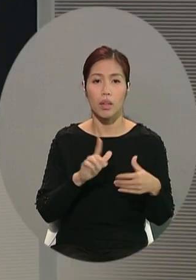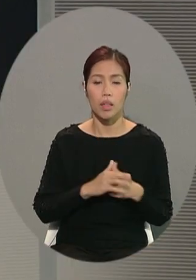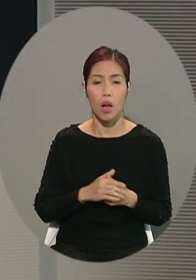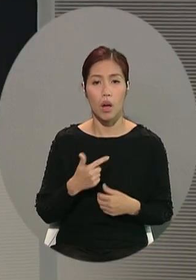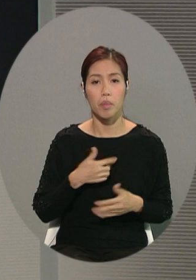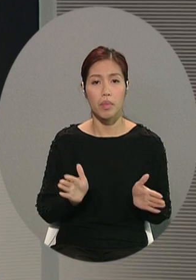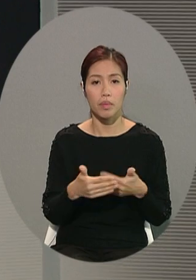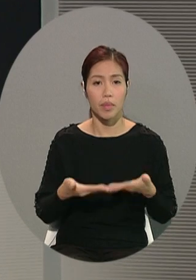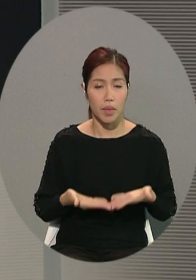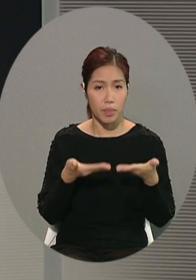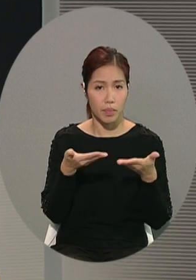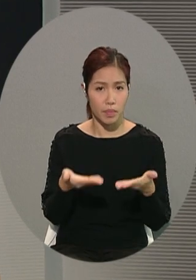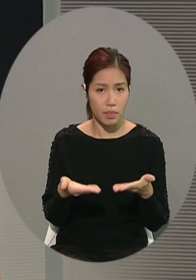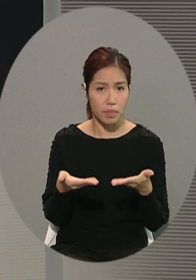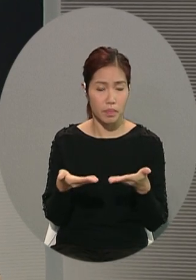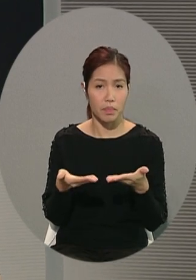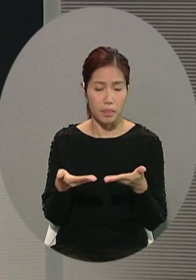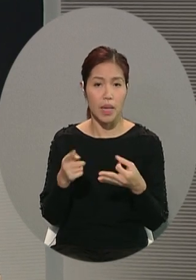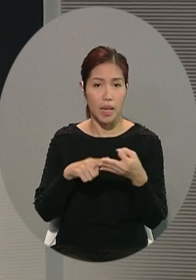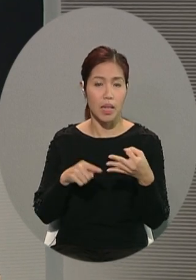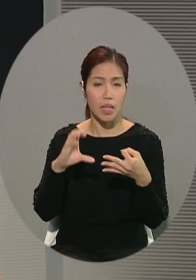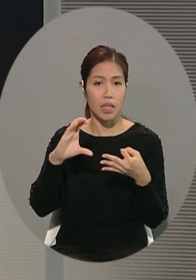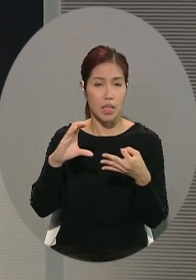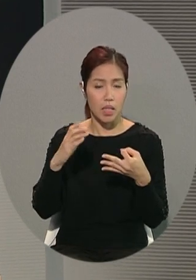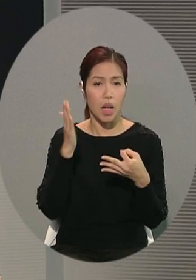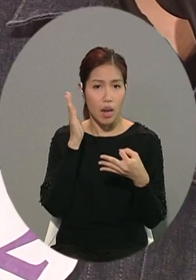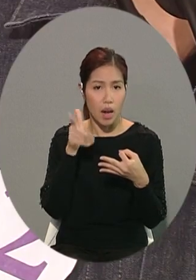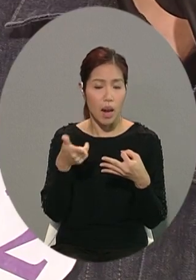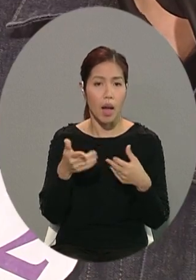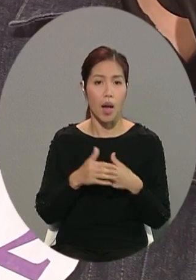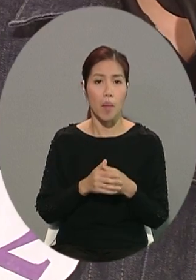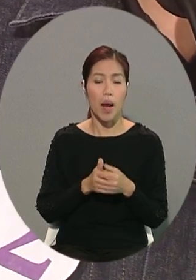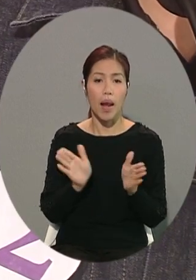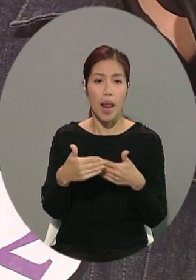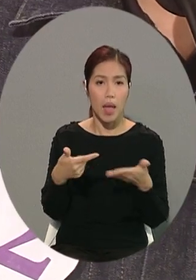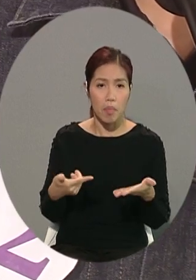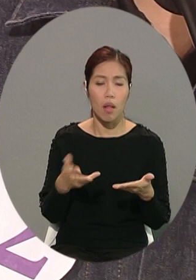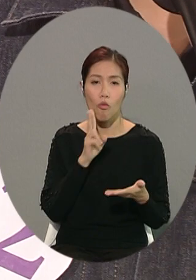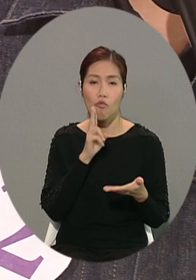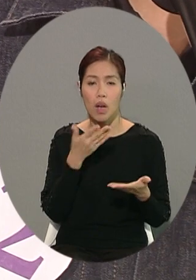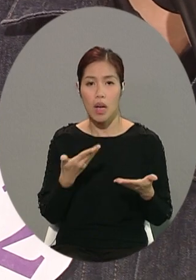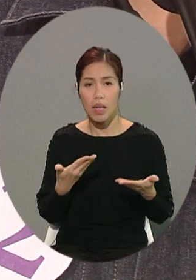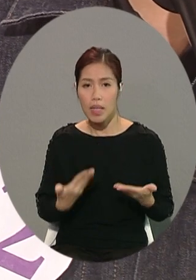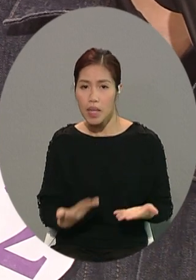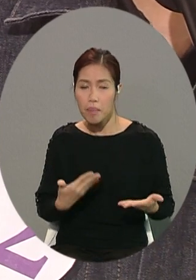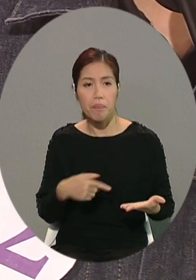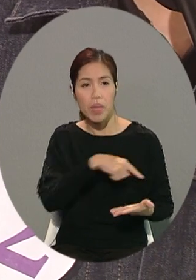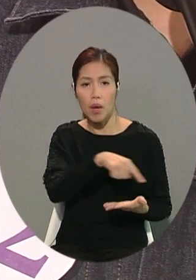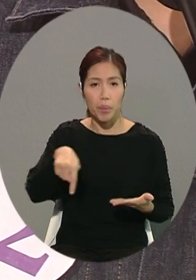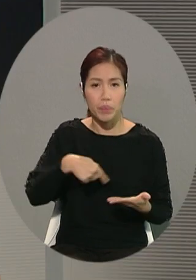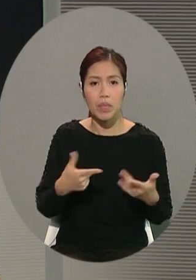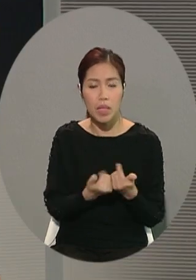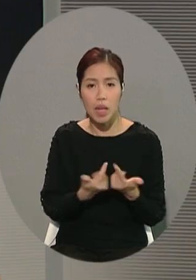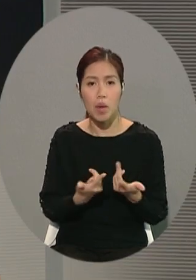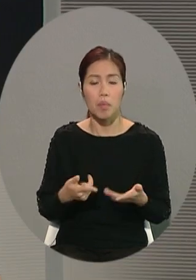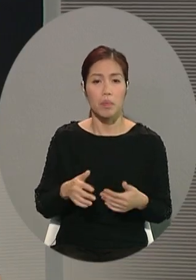今日送嘅礼物咧，就系俾周浩鼎先生嘅。其实呢一份礼物咧，都几应今日嘅景嘅，因为咧咁耐以嚟，佢喺社